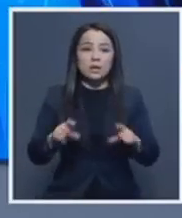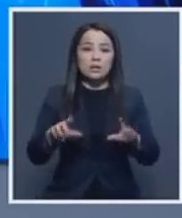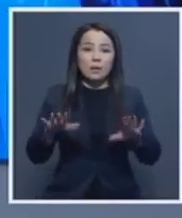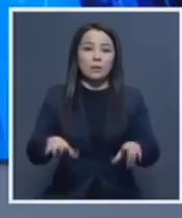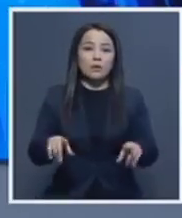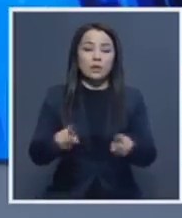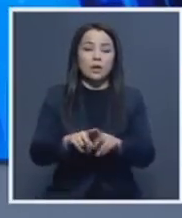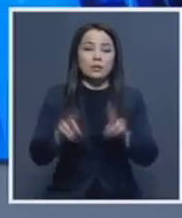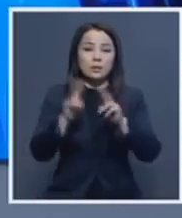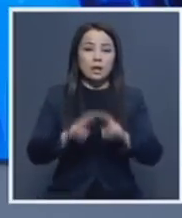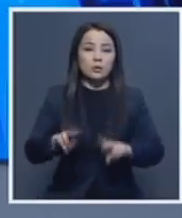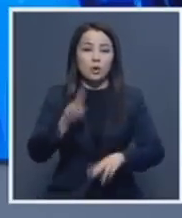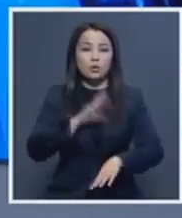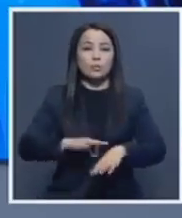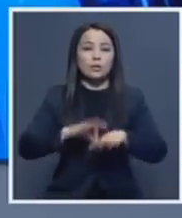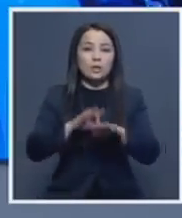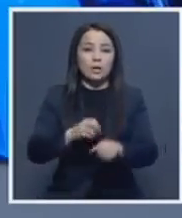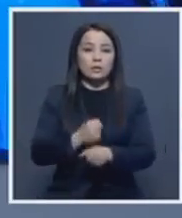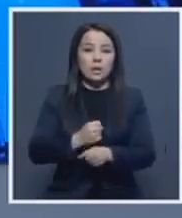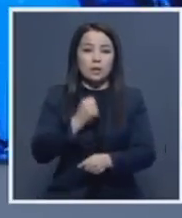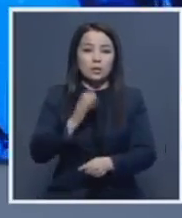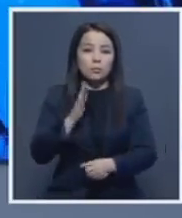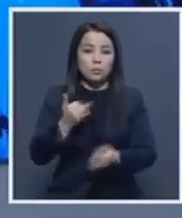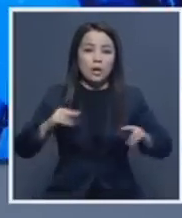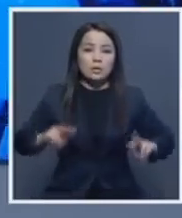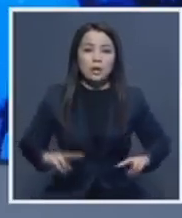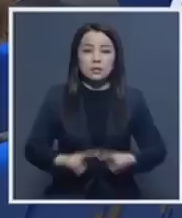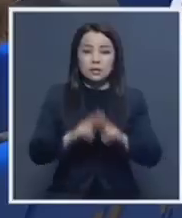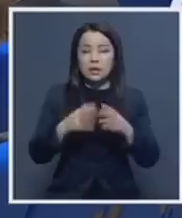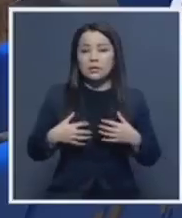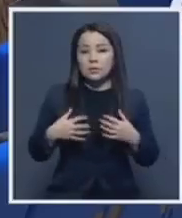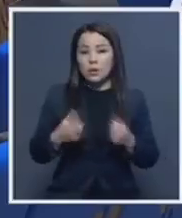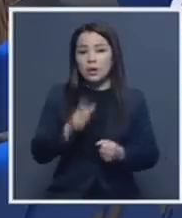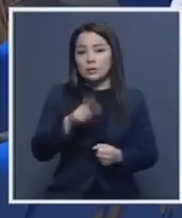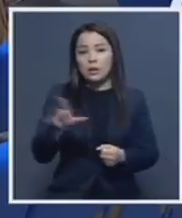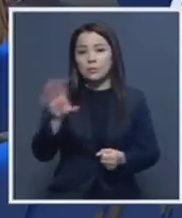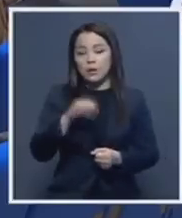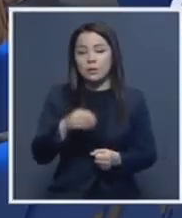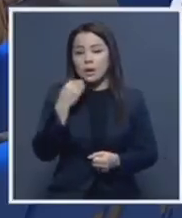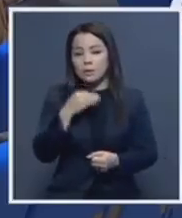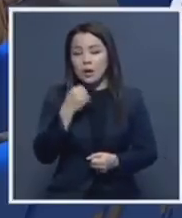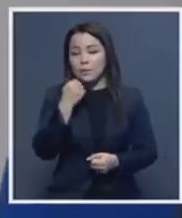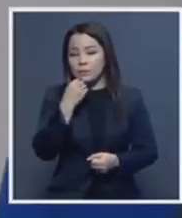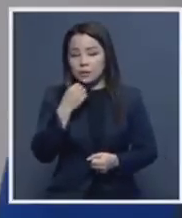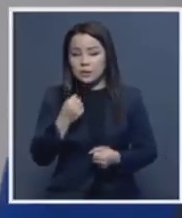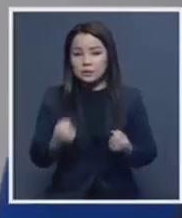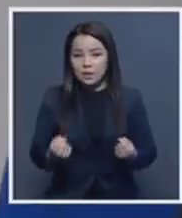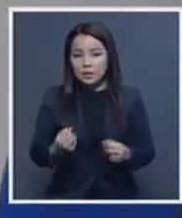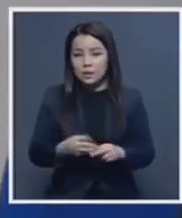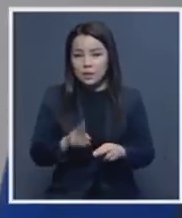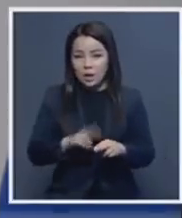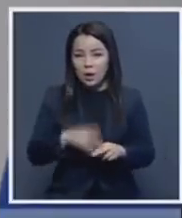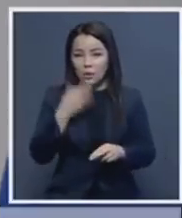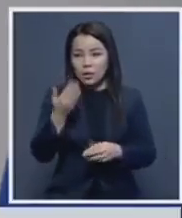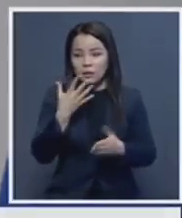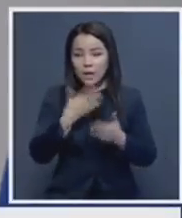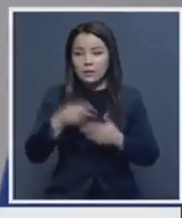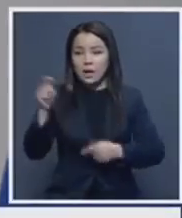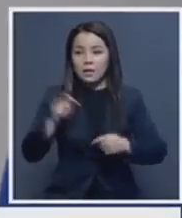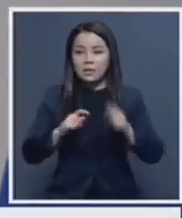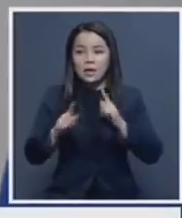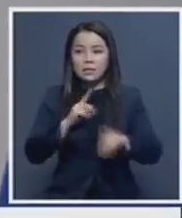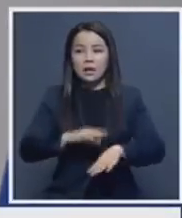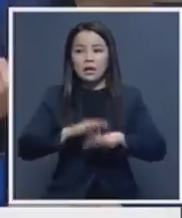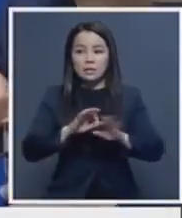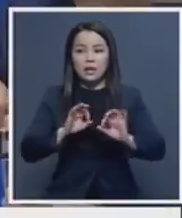тексеру жұмыстары күшейтіледі. Бұл туралы Астанада өткен дені сау адамдардың мықты ұлтын қалыптастыру атты панельдік сессияда айтылды.